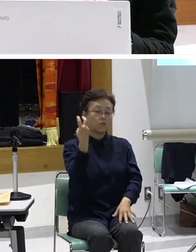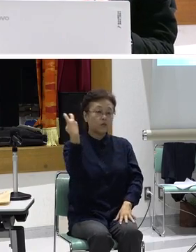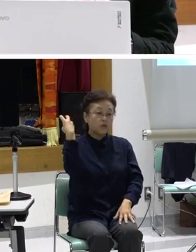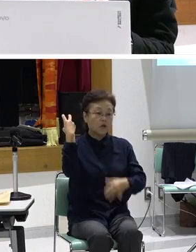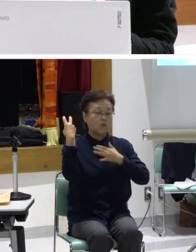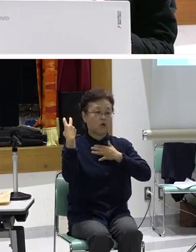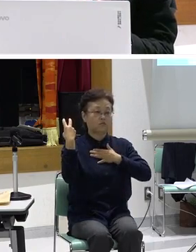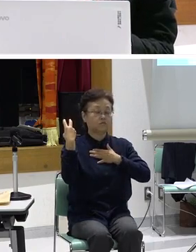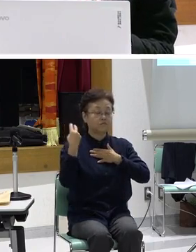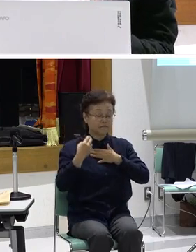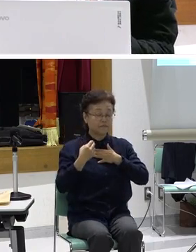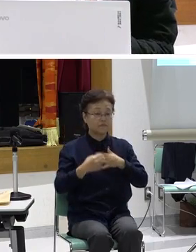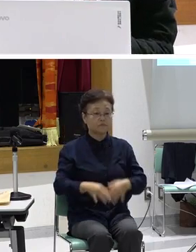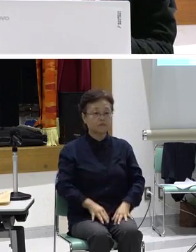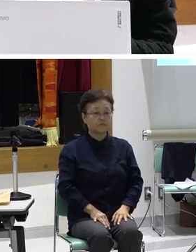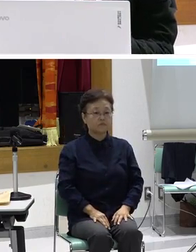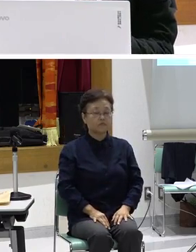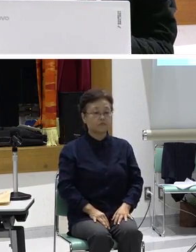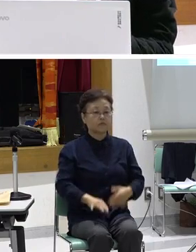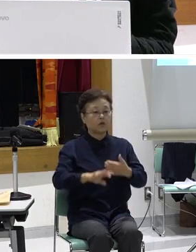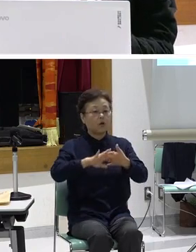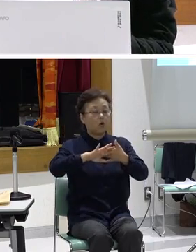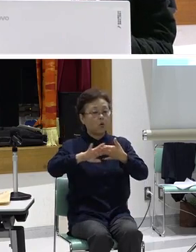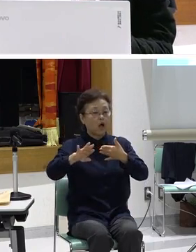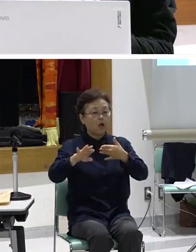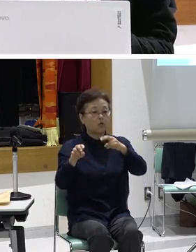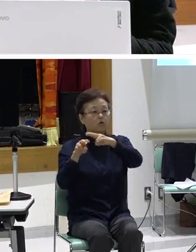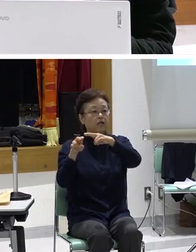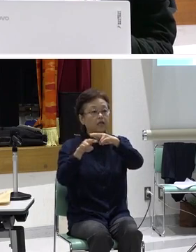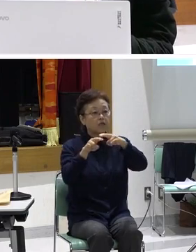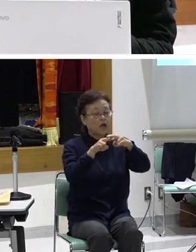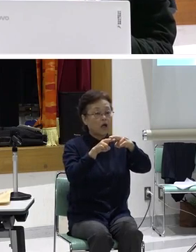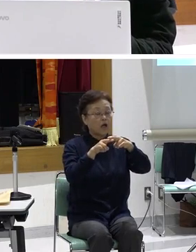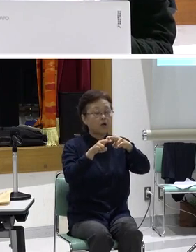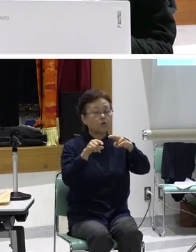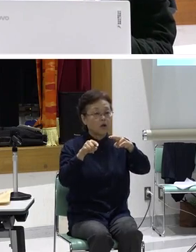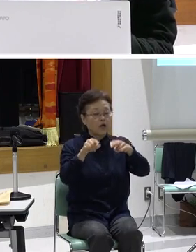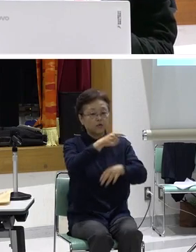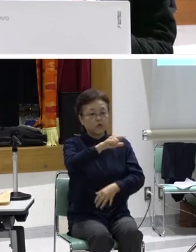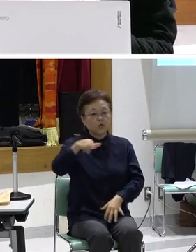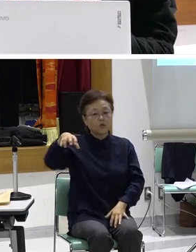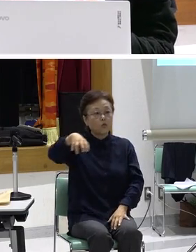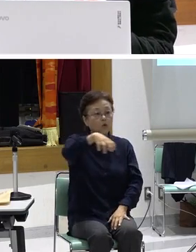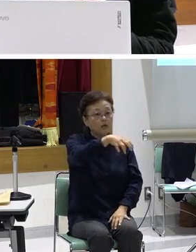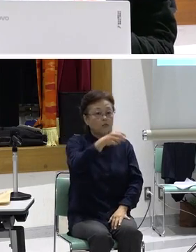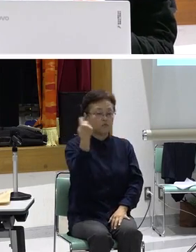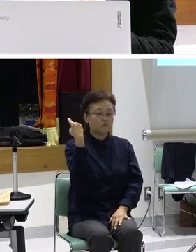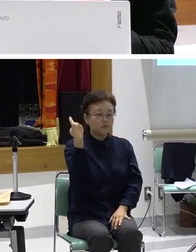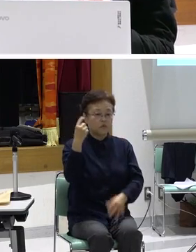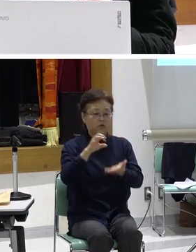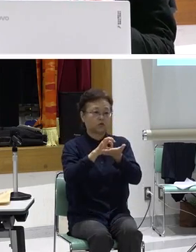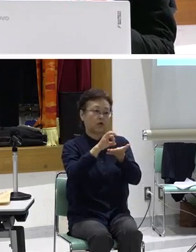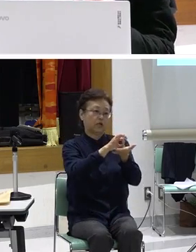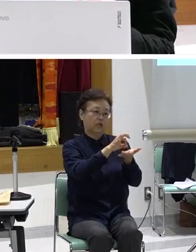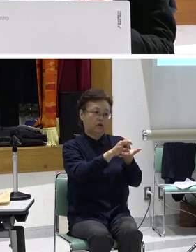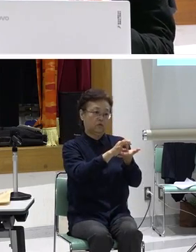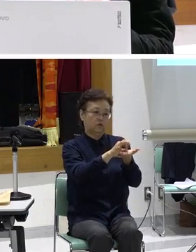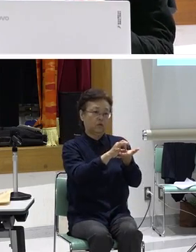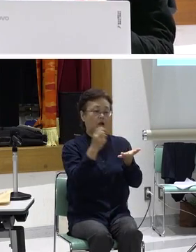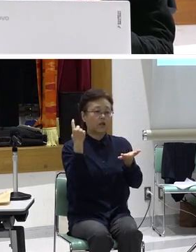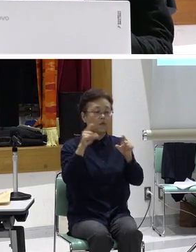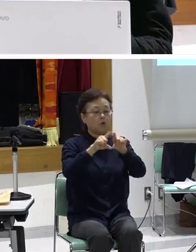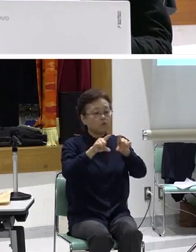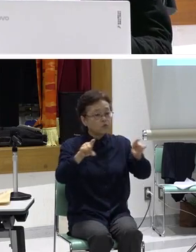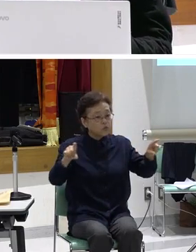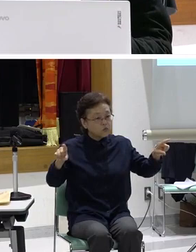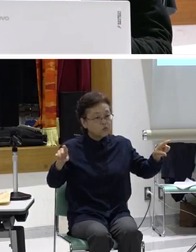りますけど、他の路線なんかでも結構こういうのを 使ってもう当たり前にこれがスタンダード化してき